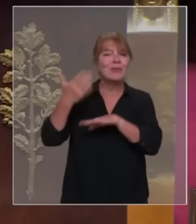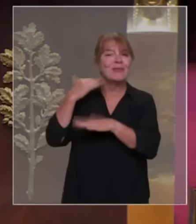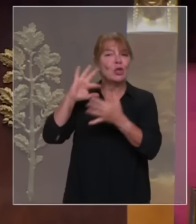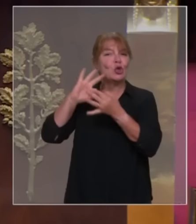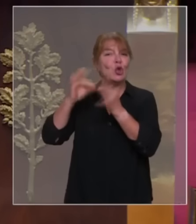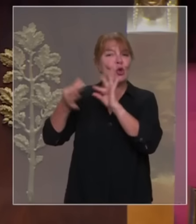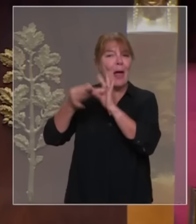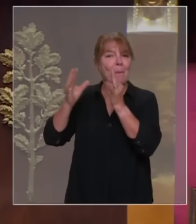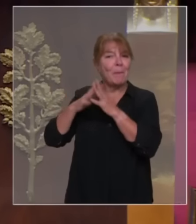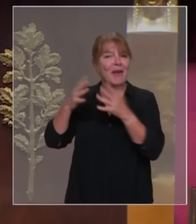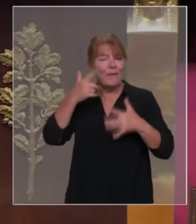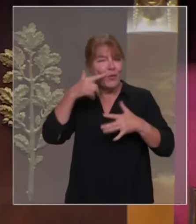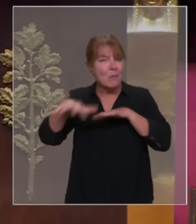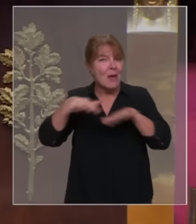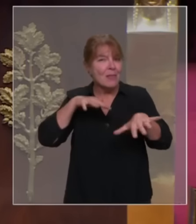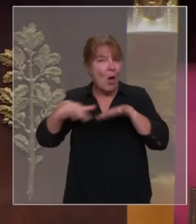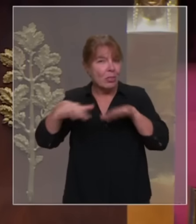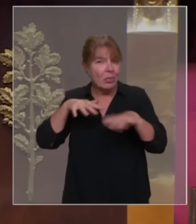et Paralympiques.